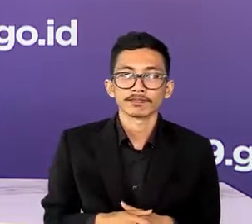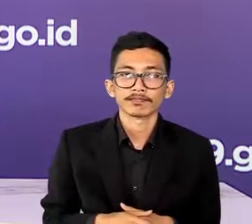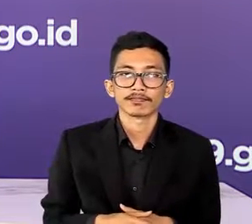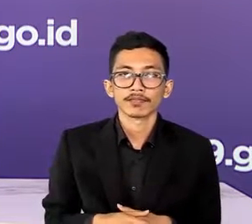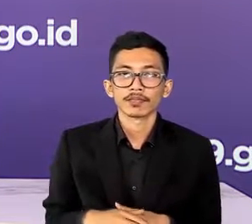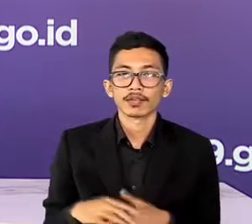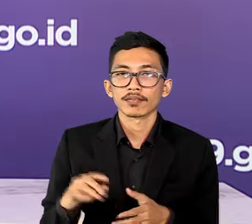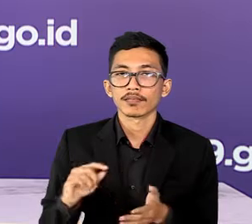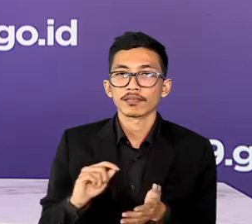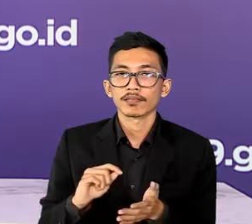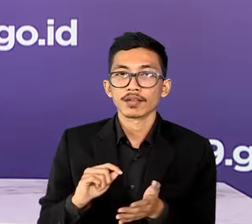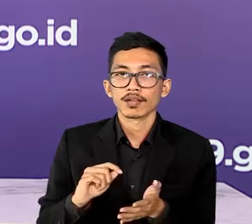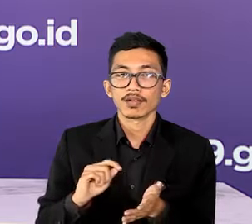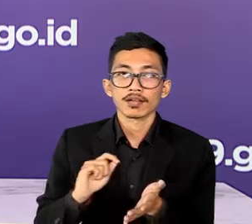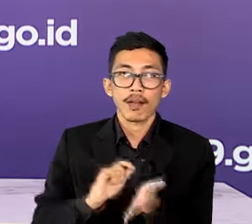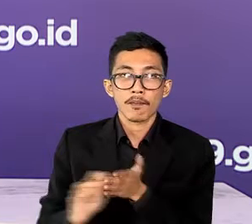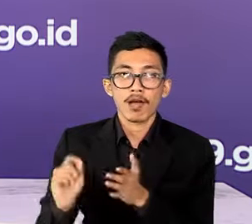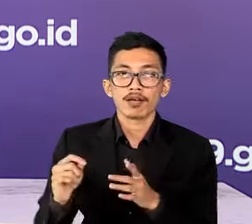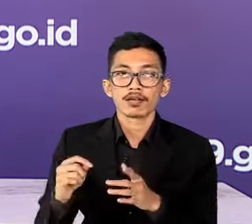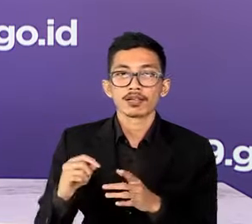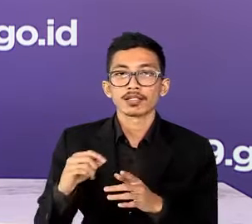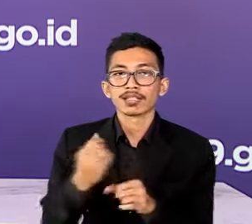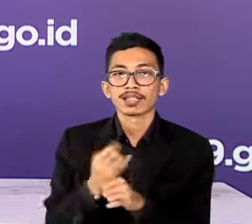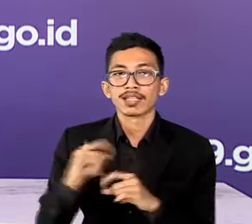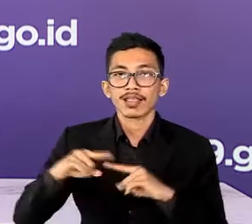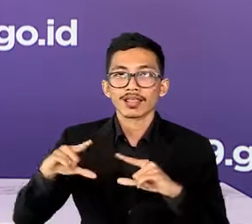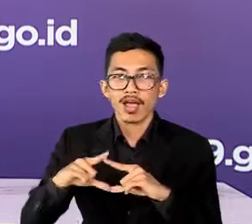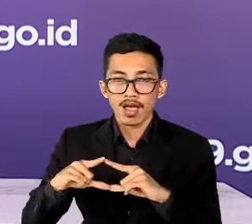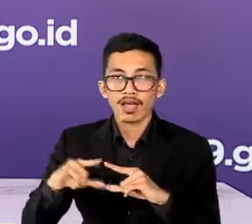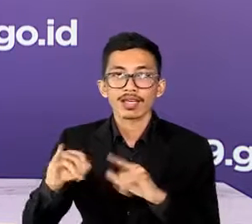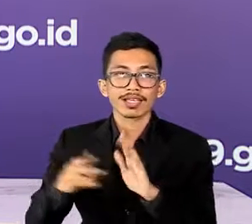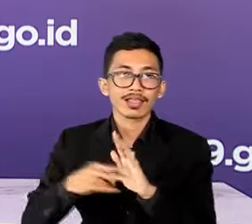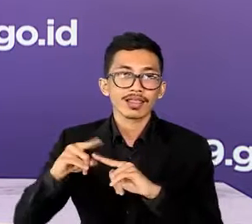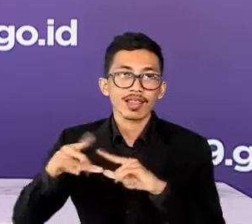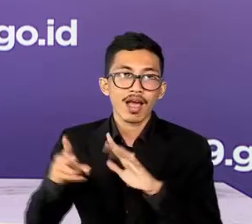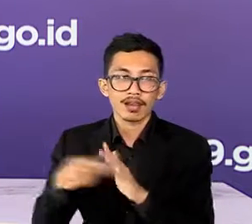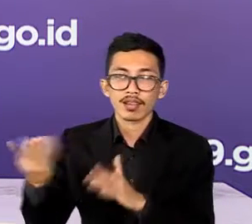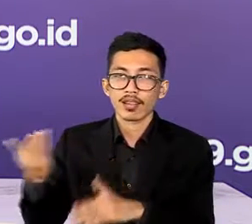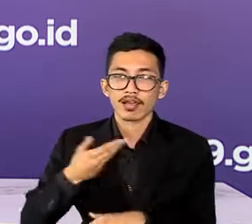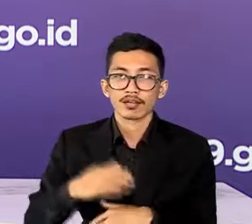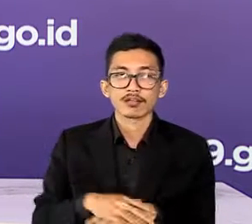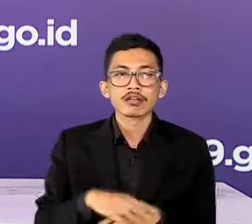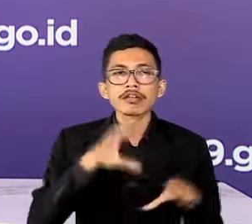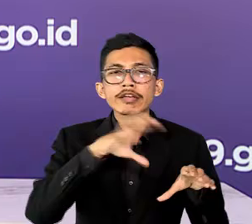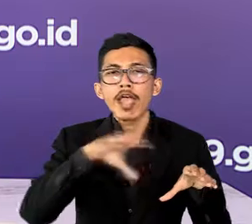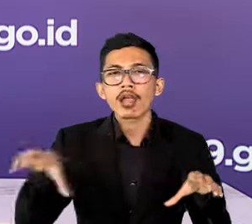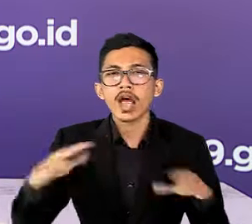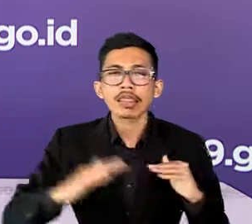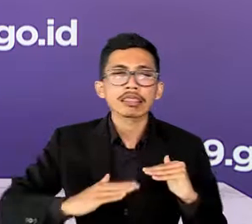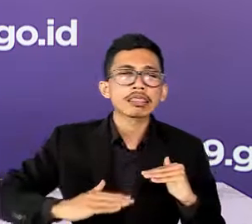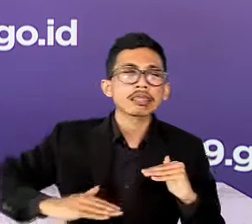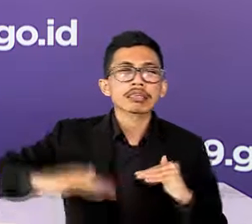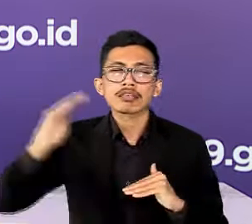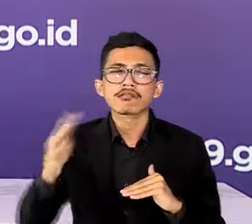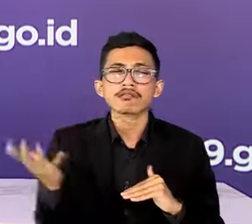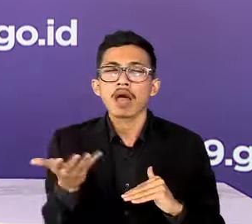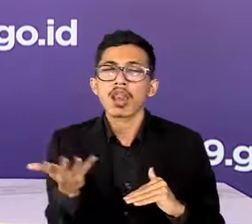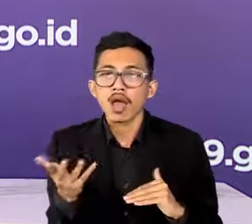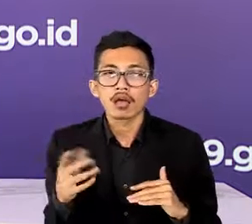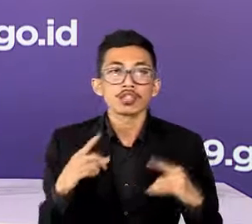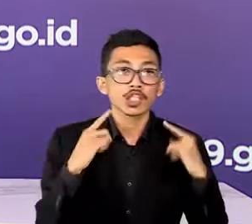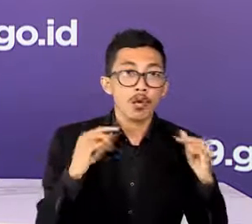beritasatu.com Intan Kompas dan Gita sioe daerah mana saja yang cukup tinggi kasus luar jawa-bali baik